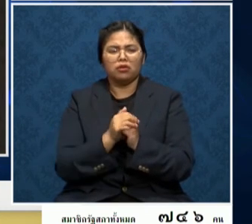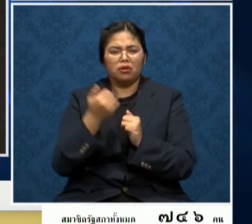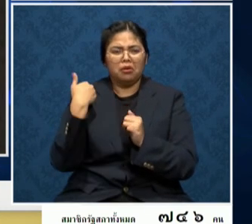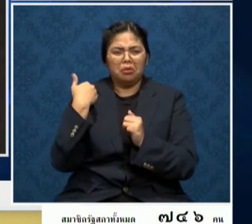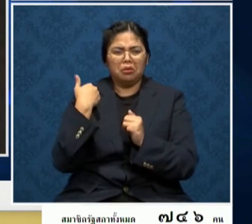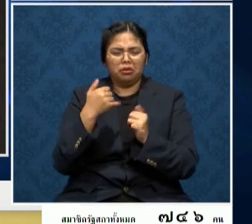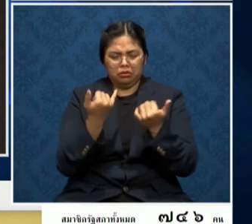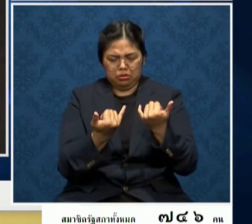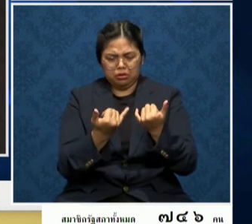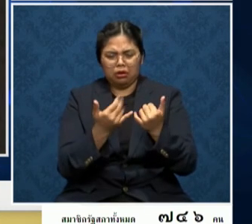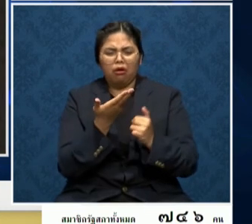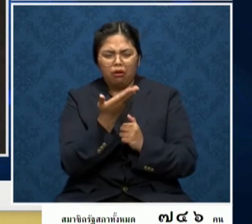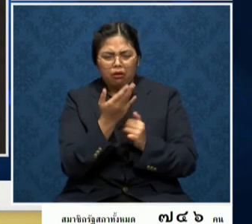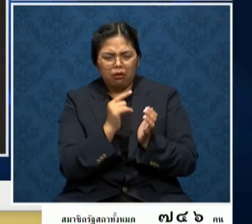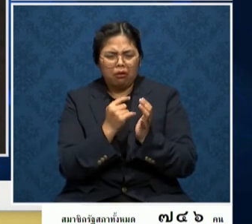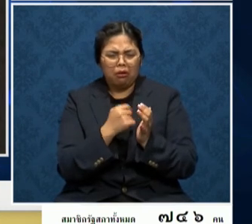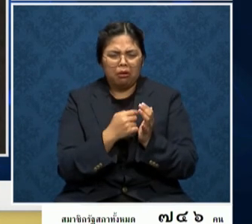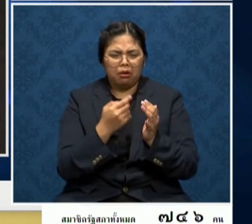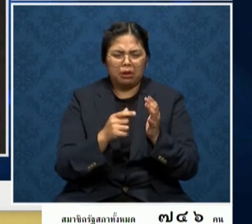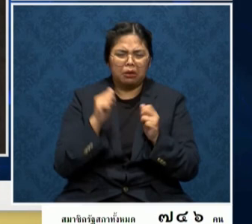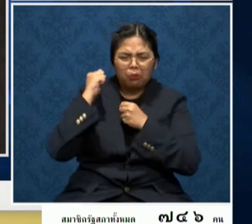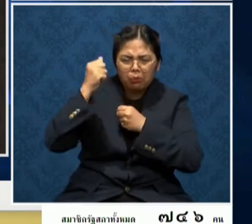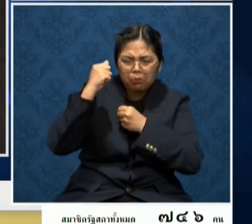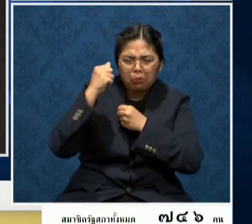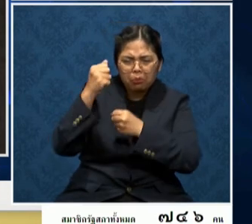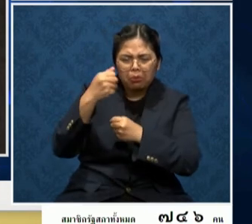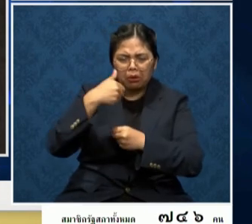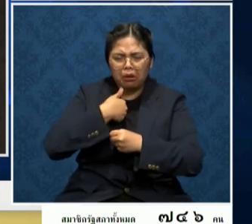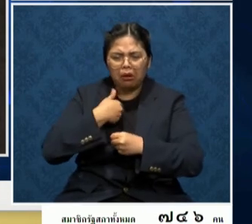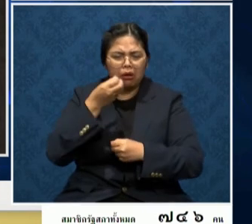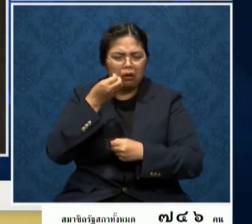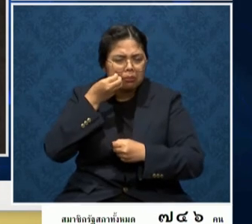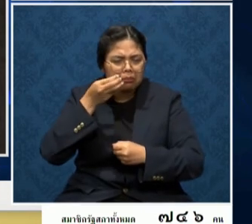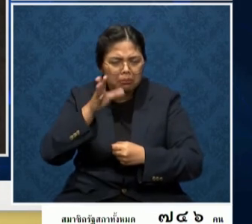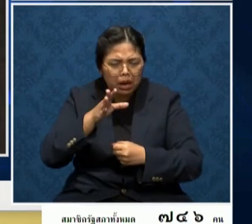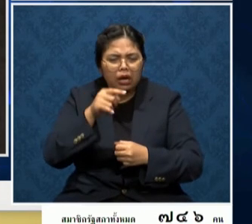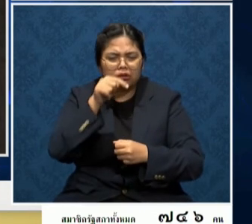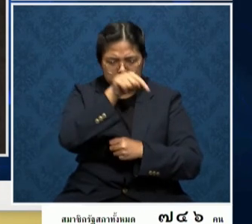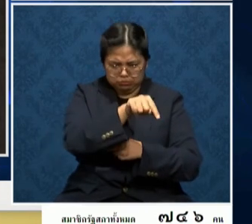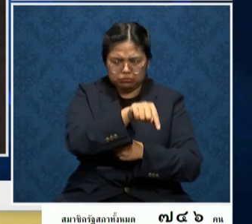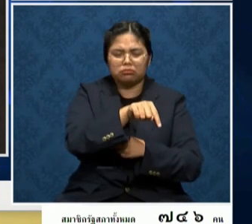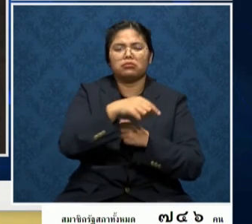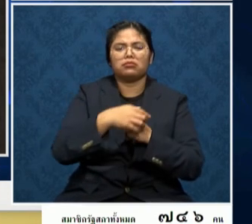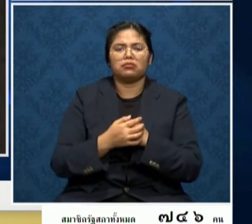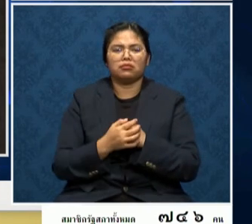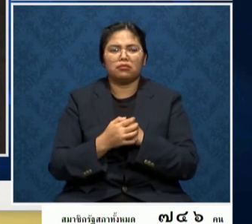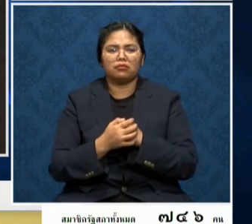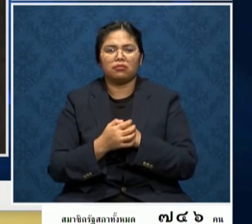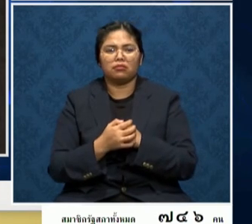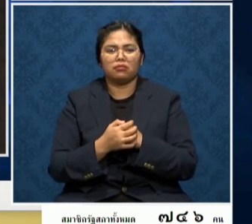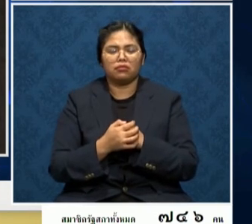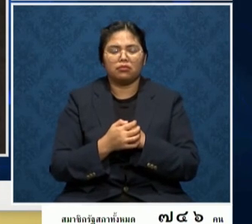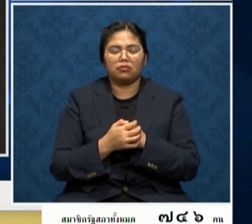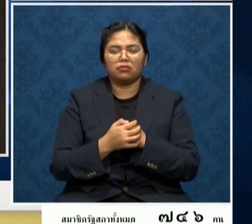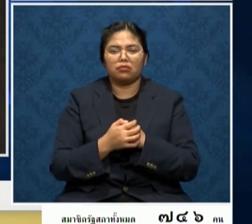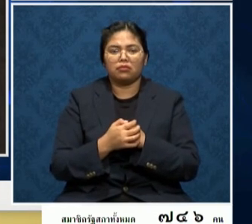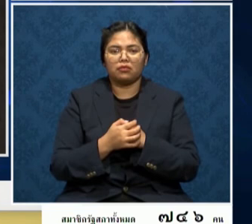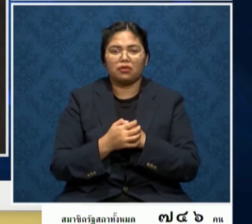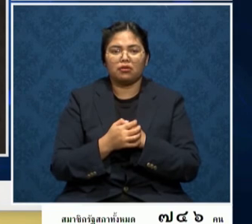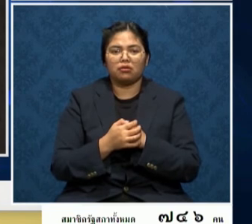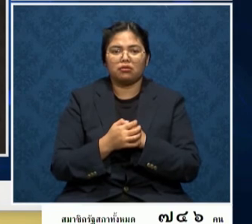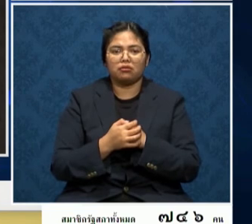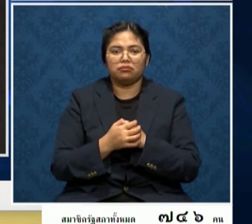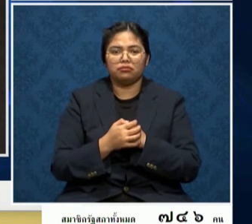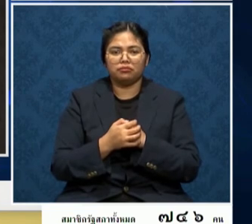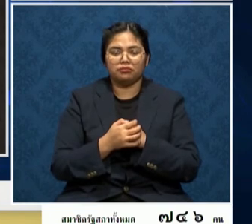คืนถิ่นท่านจะทำอย่างไรบ้างครับนอกจากนี้นะครับพรรค